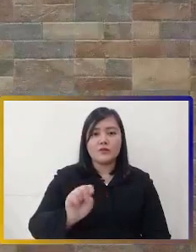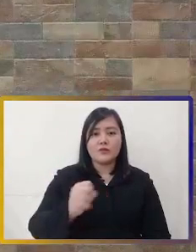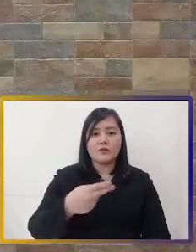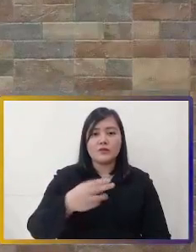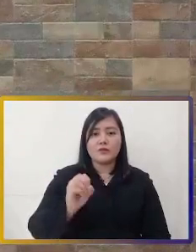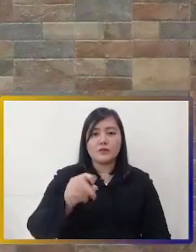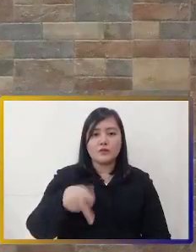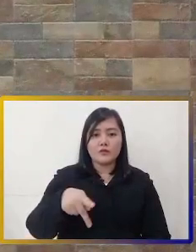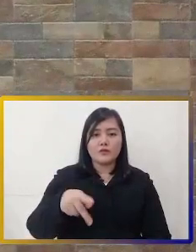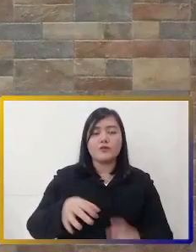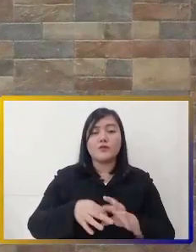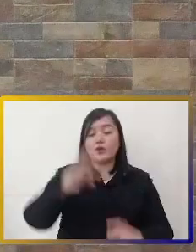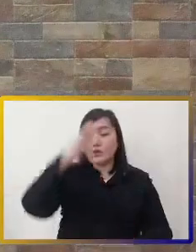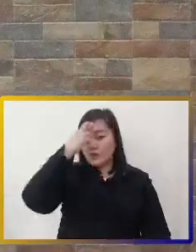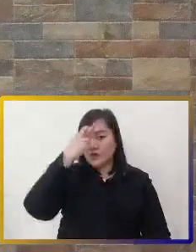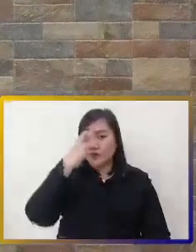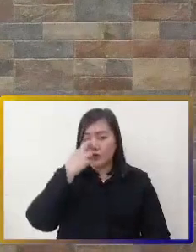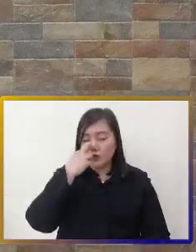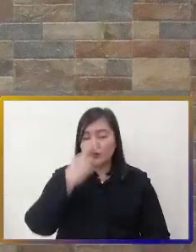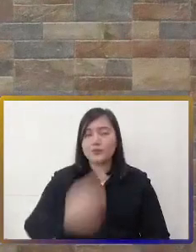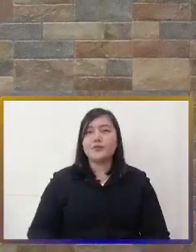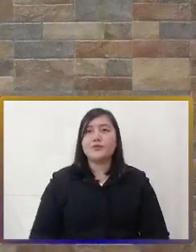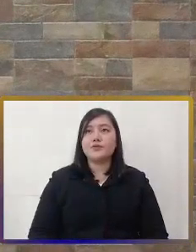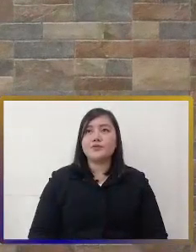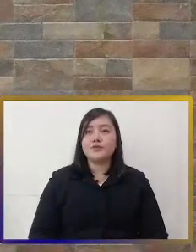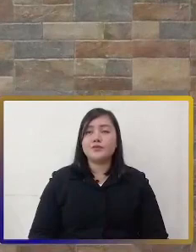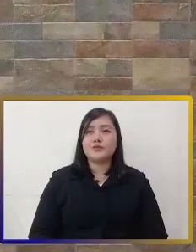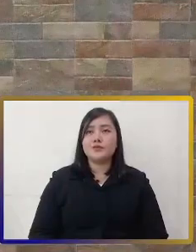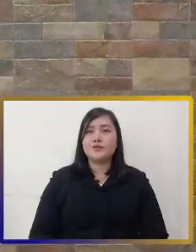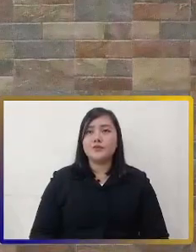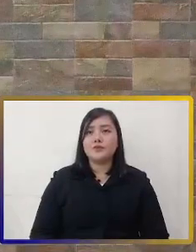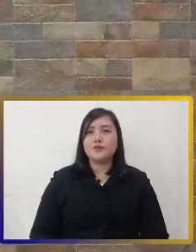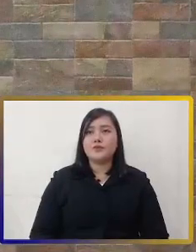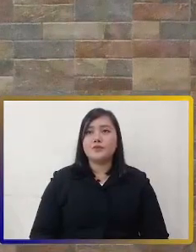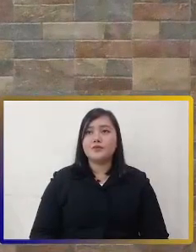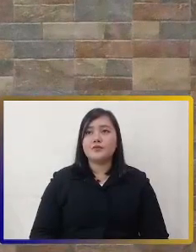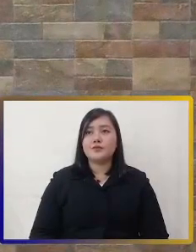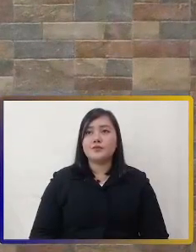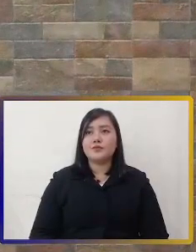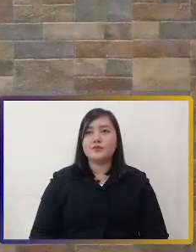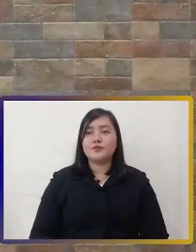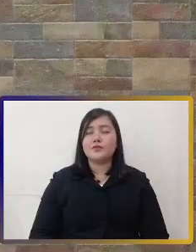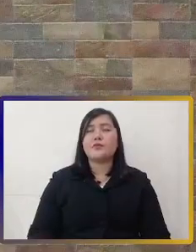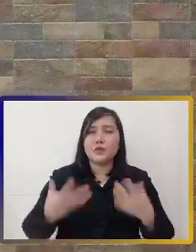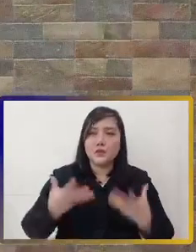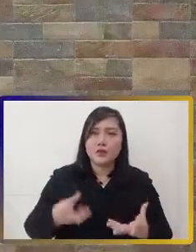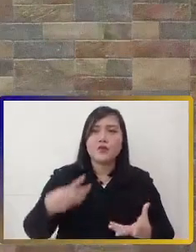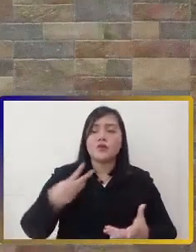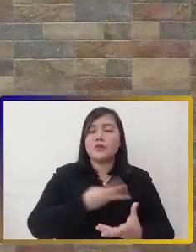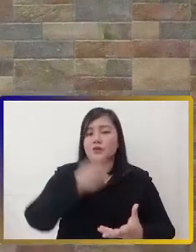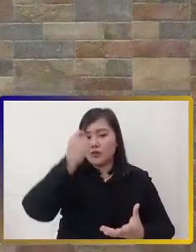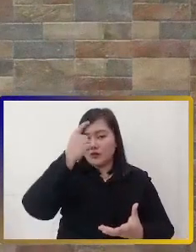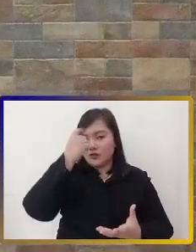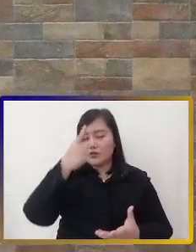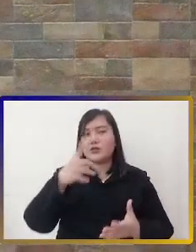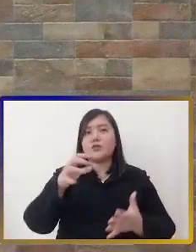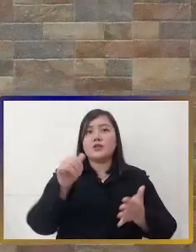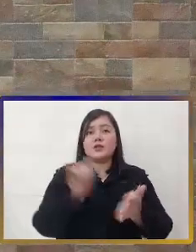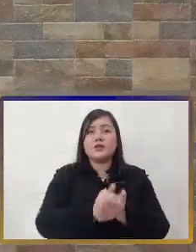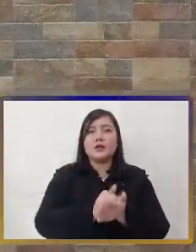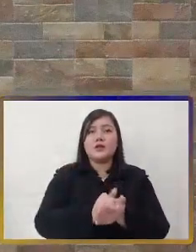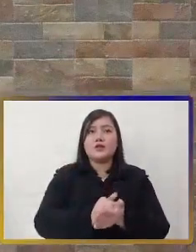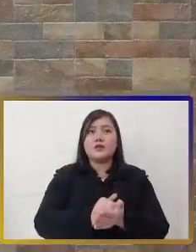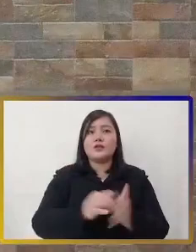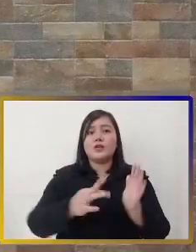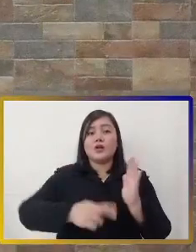churches. Kaya nga po, makikita po natin that the line of absolute medieval popes began with